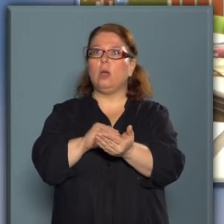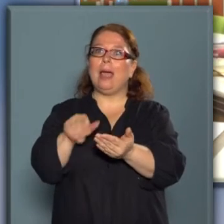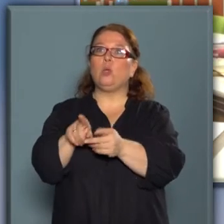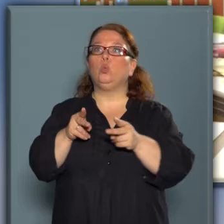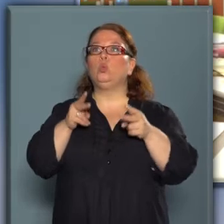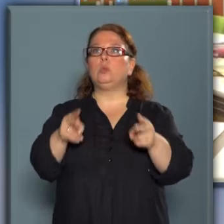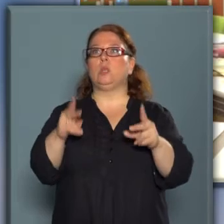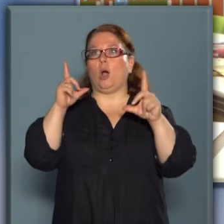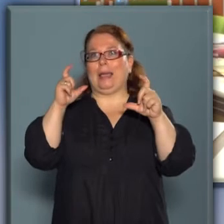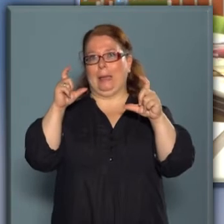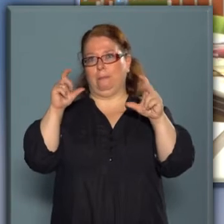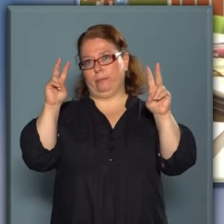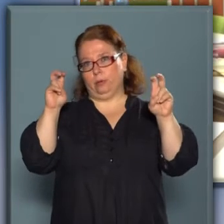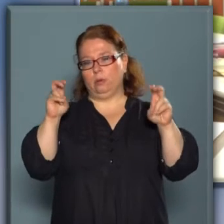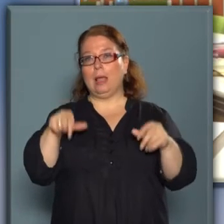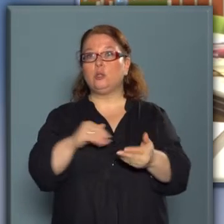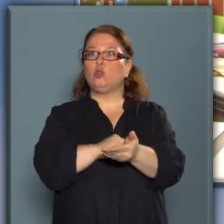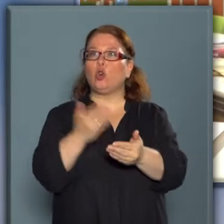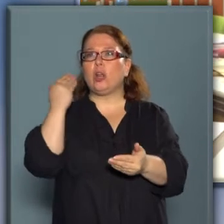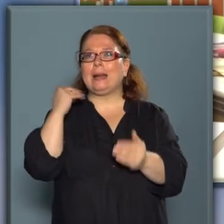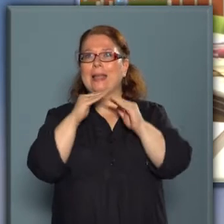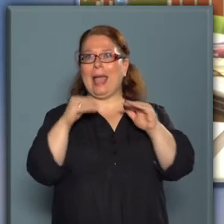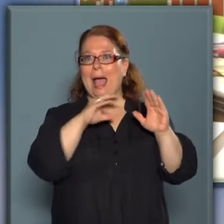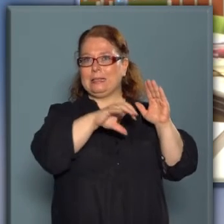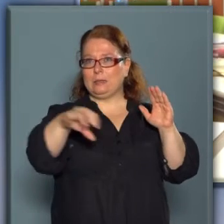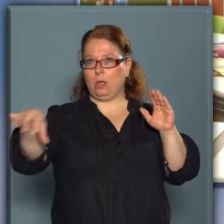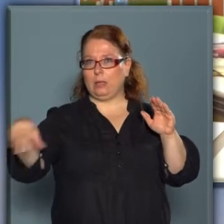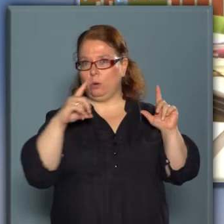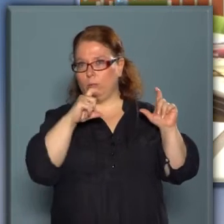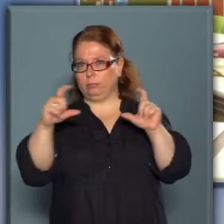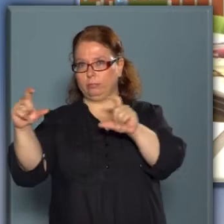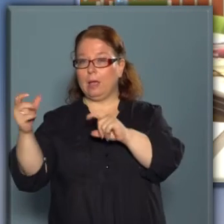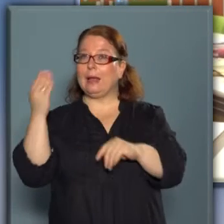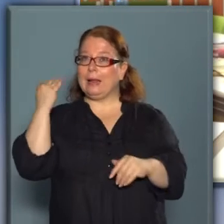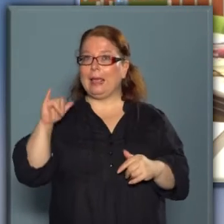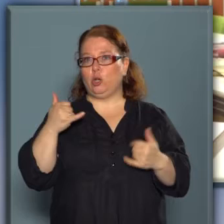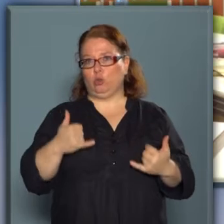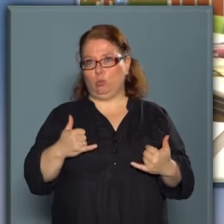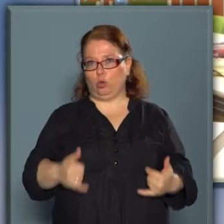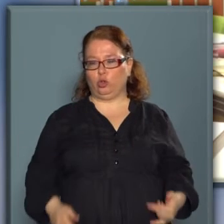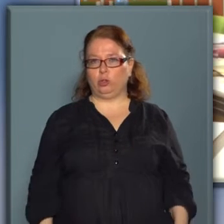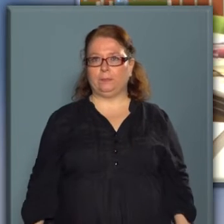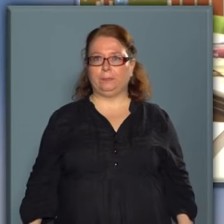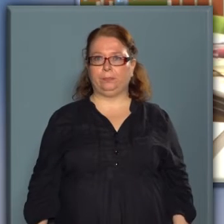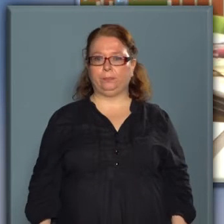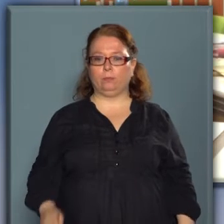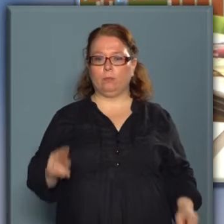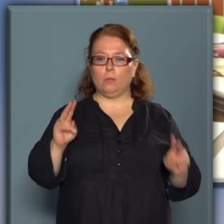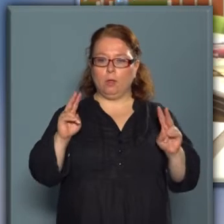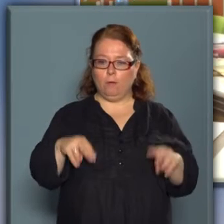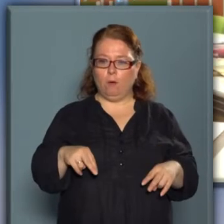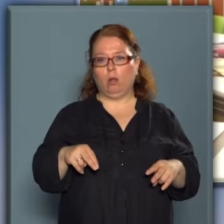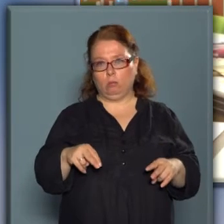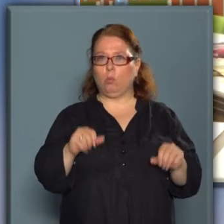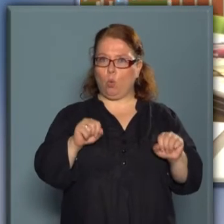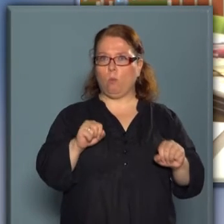egy utcaképet, tulajdonképpen Soroksár régi házairól, régen és most. Van